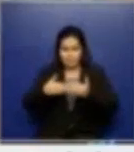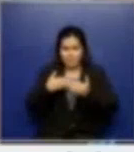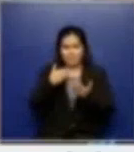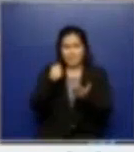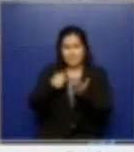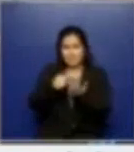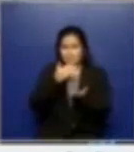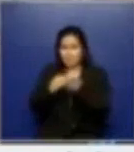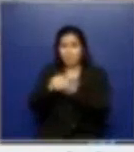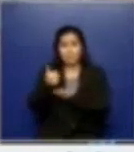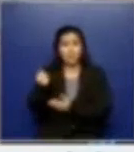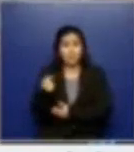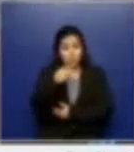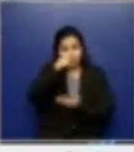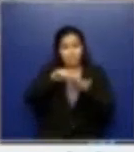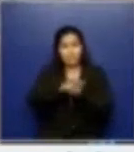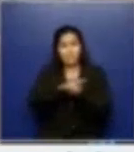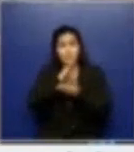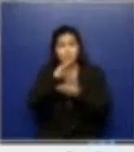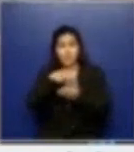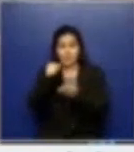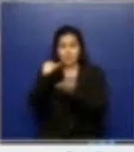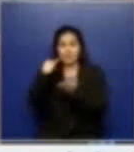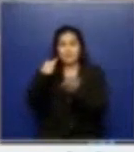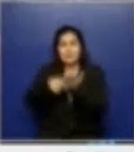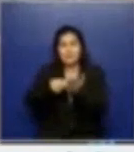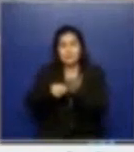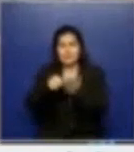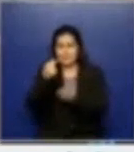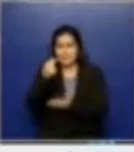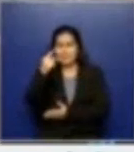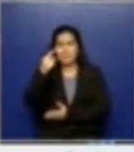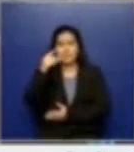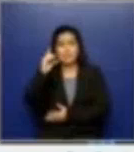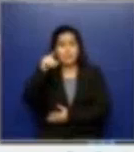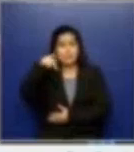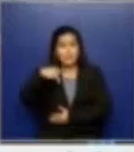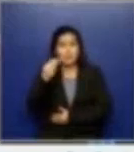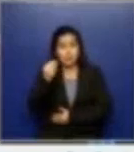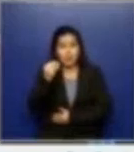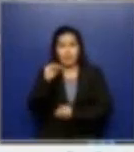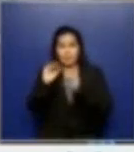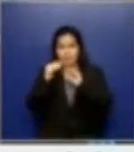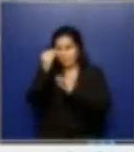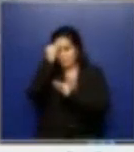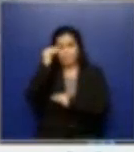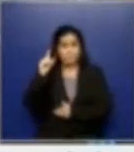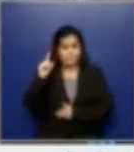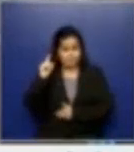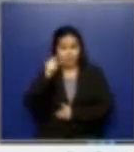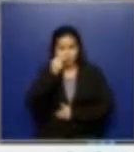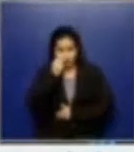นใครเป็นหนี้สาธารณะต่อ GDP เท่าไหร่ไปเทียบเขาไม่ได้ต้องดูเราด้ว